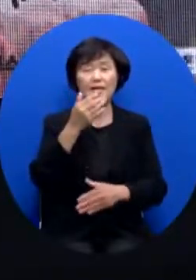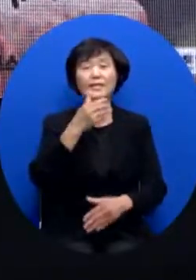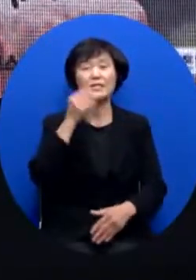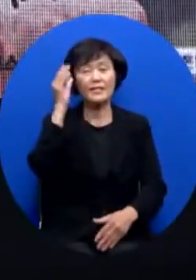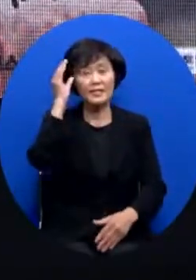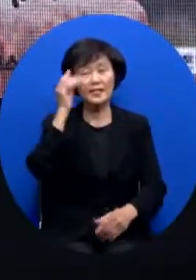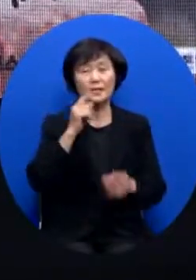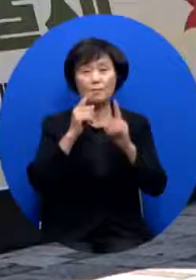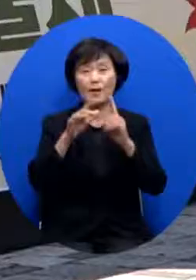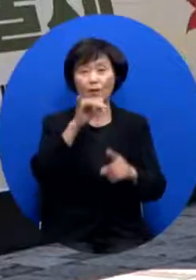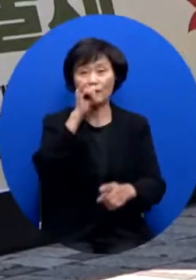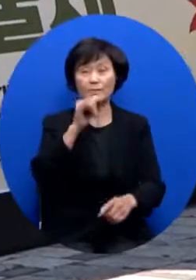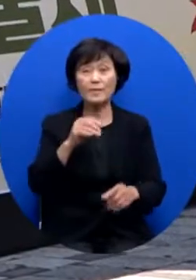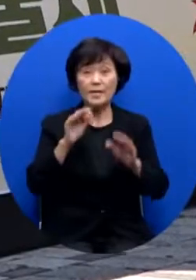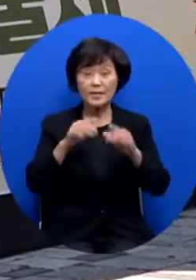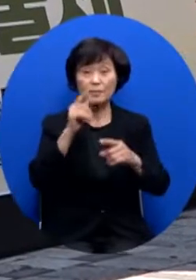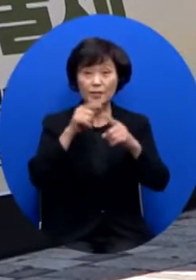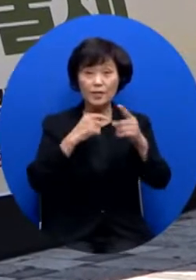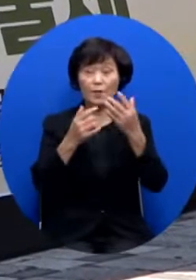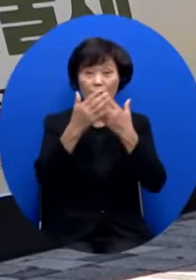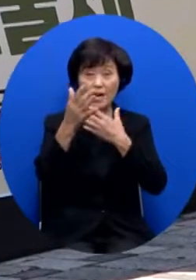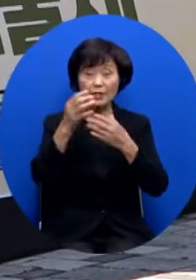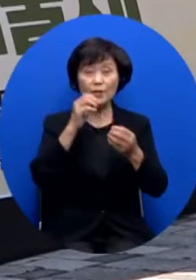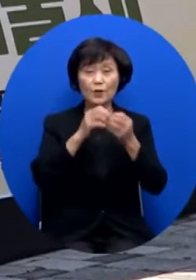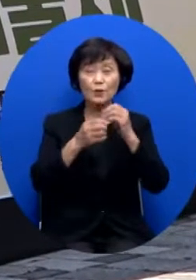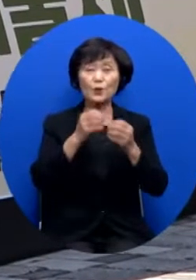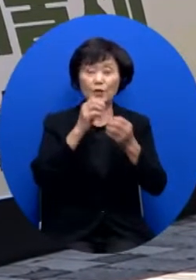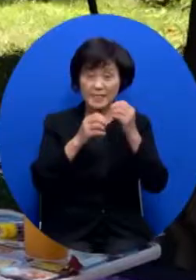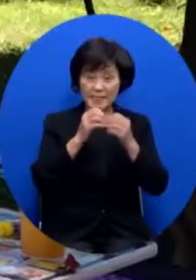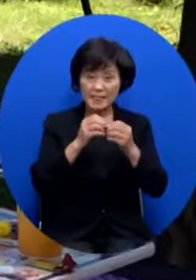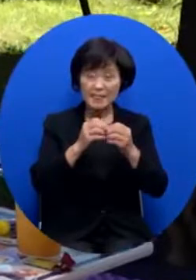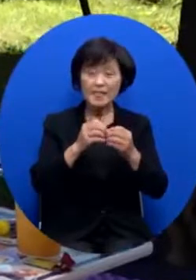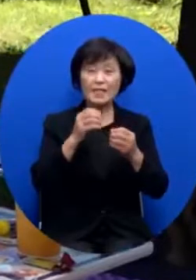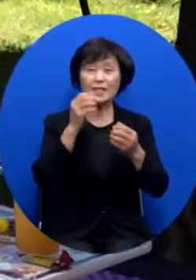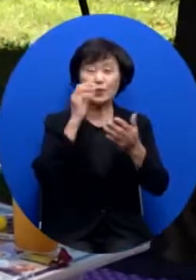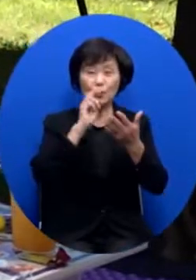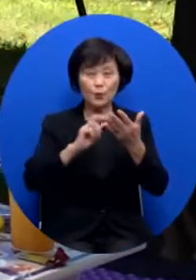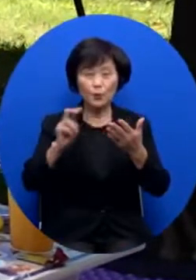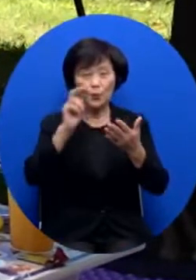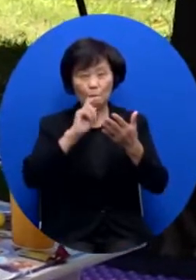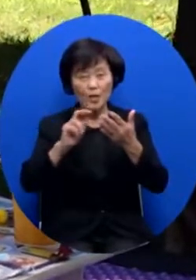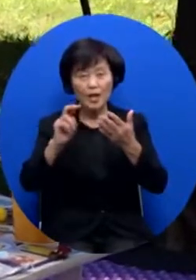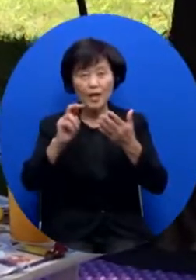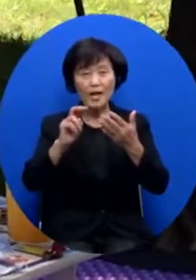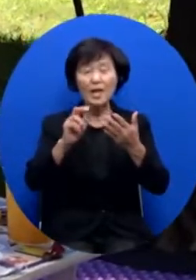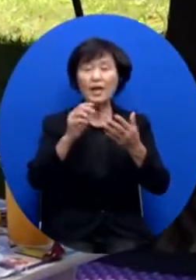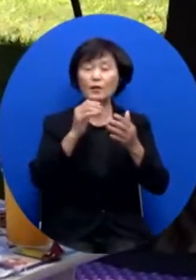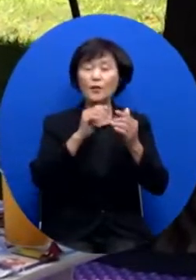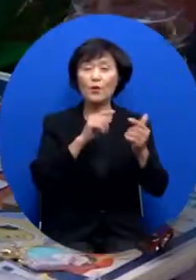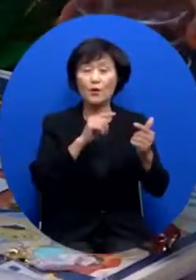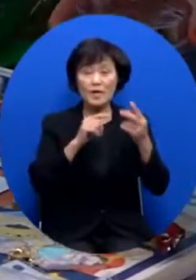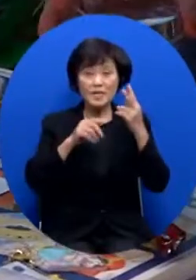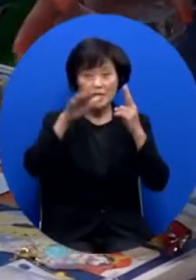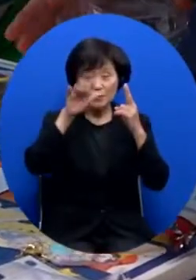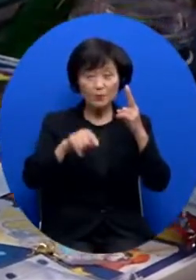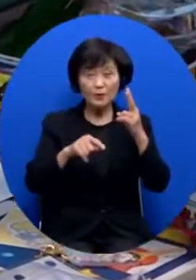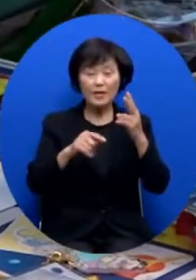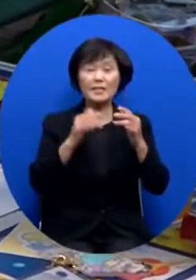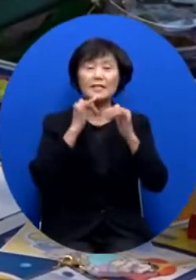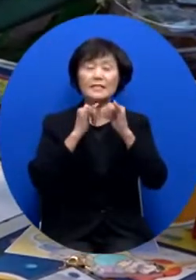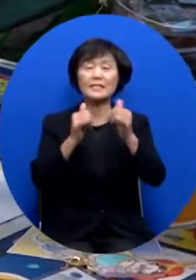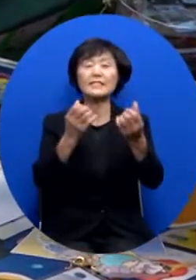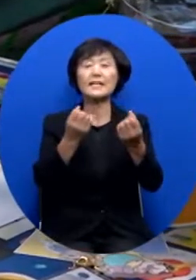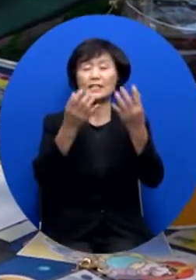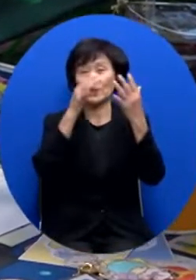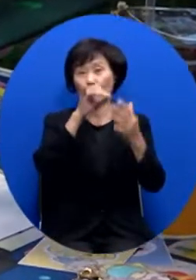예술제는 동시 짓기와 그림 그리기 동요 대회가 진행됐으며 2부 음악회에선 시상식과 동요 대상팀